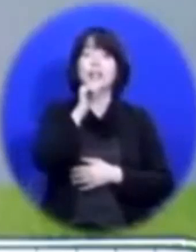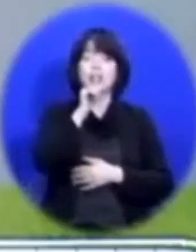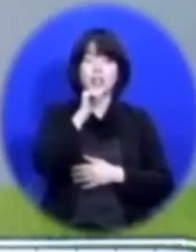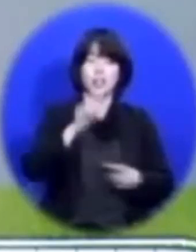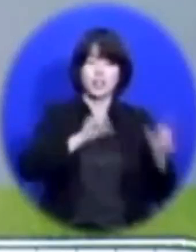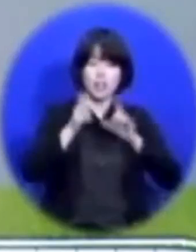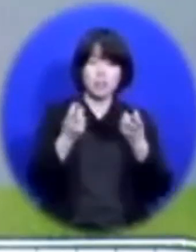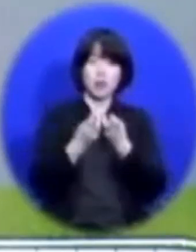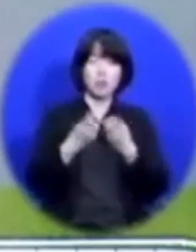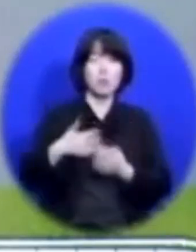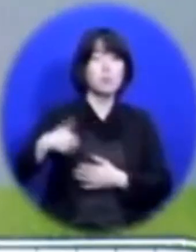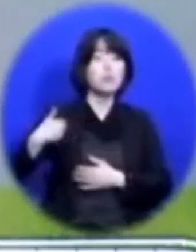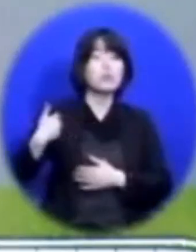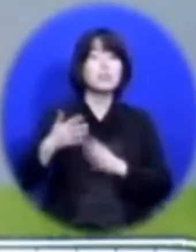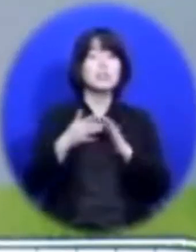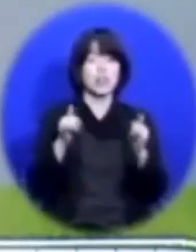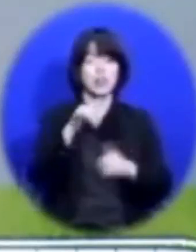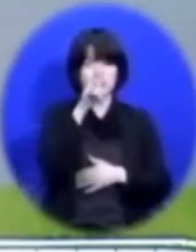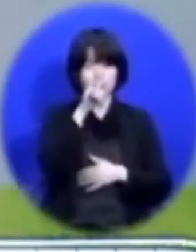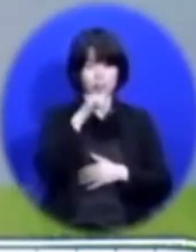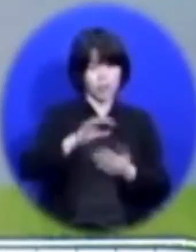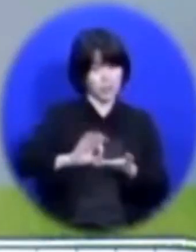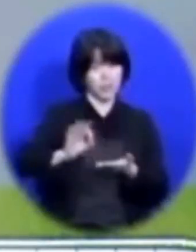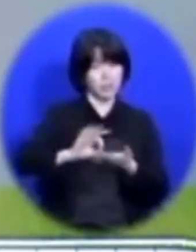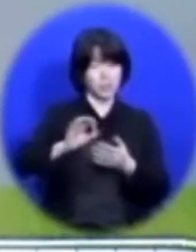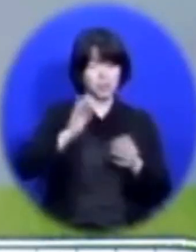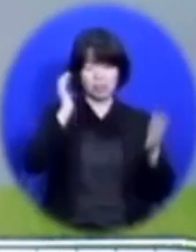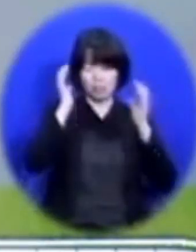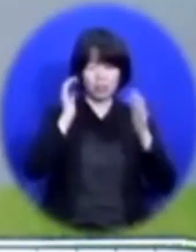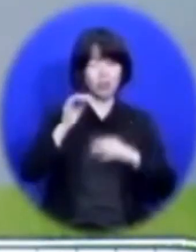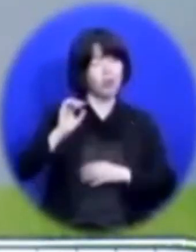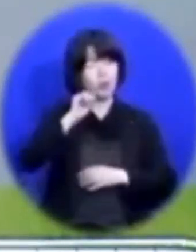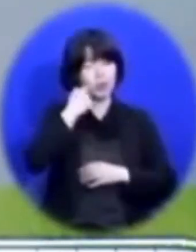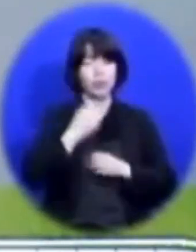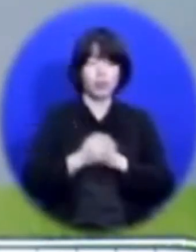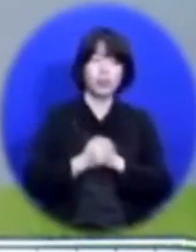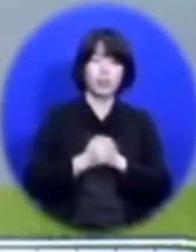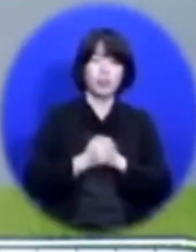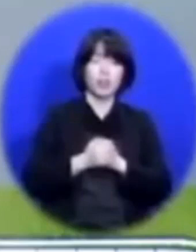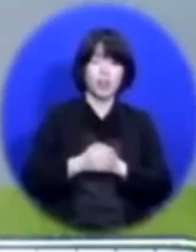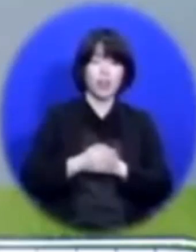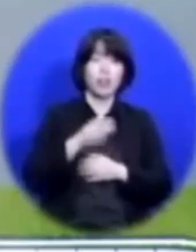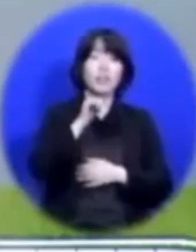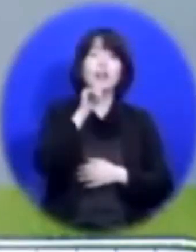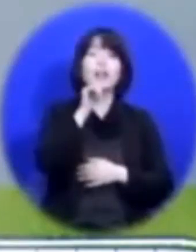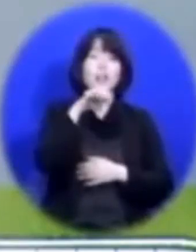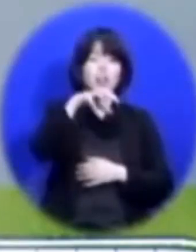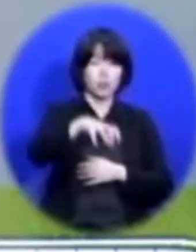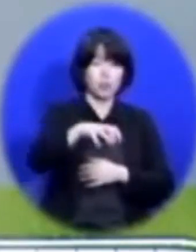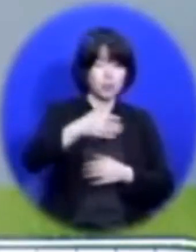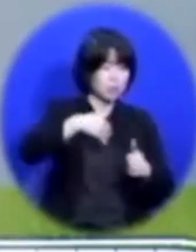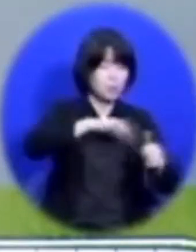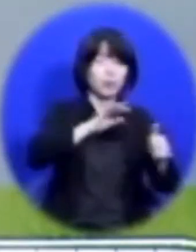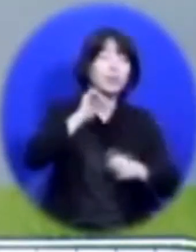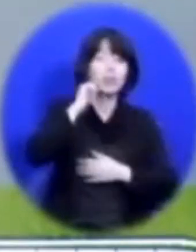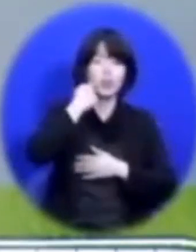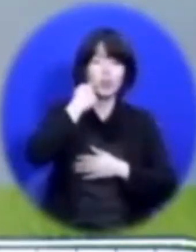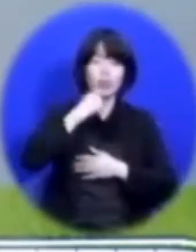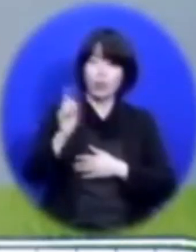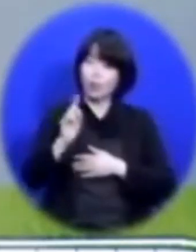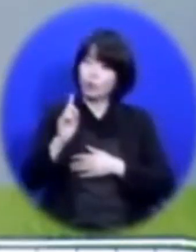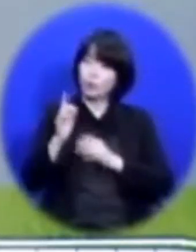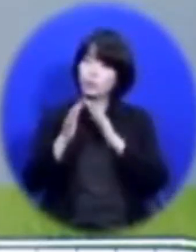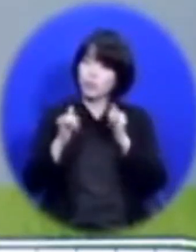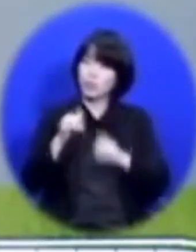가난하게사는법은모르는사람들이있다.아,그렇다면 하나님께서그들을사용하시기가어렵겠네요.그는 그들을가난한곳으로보낼수는없겠죠 ?